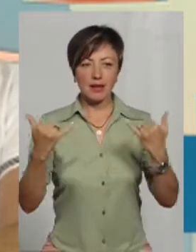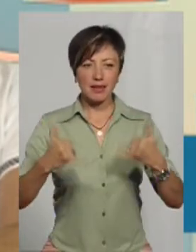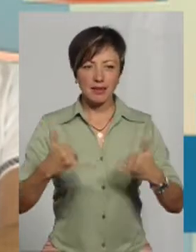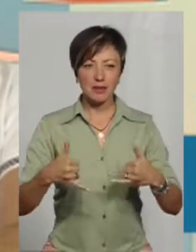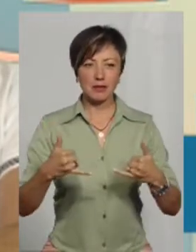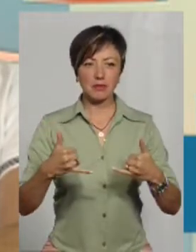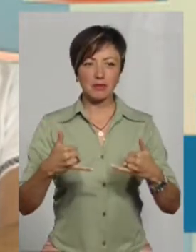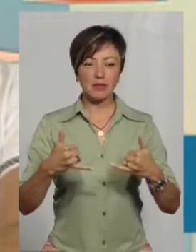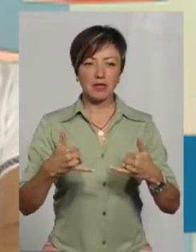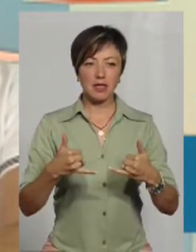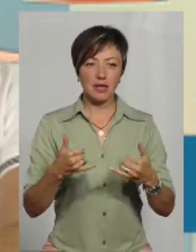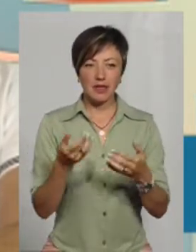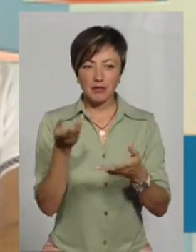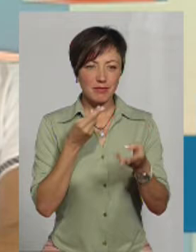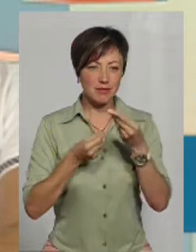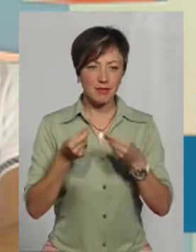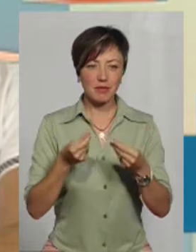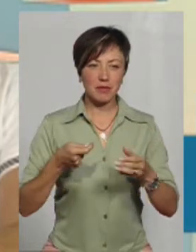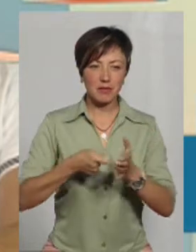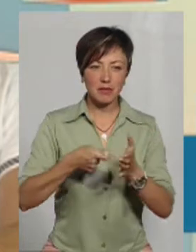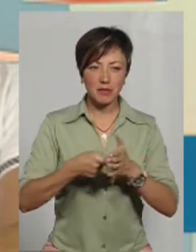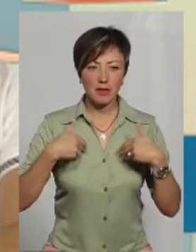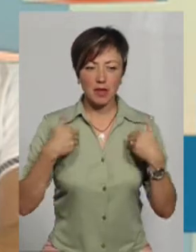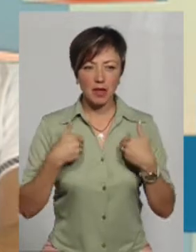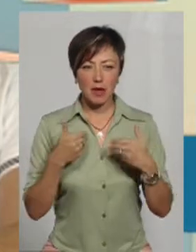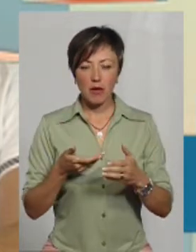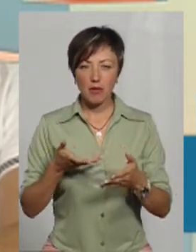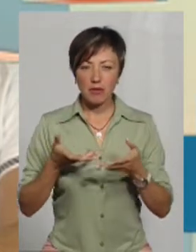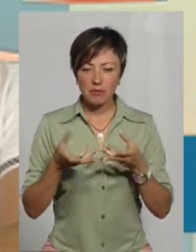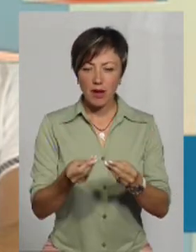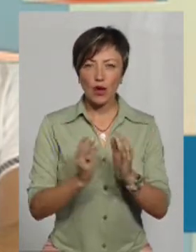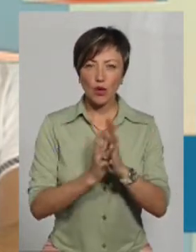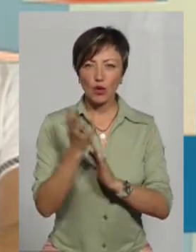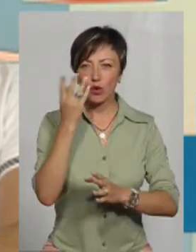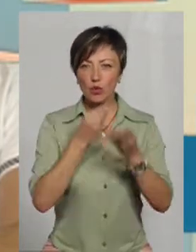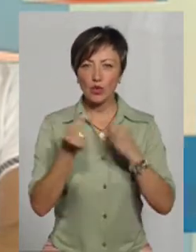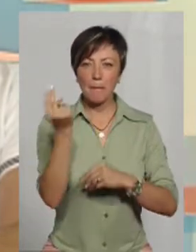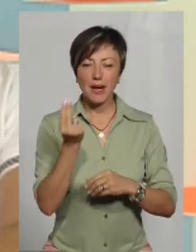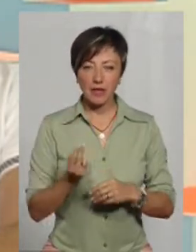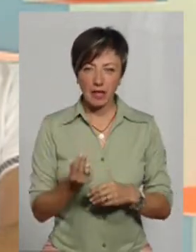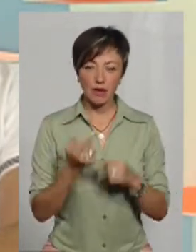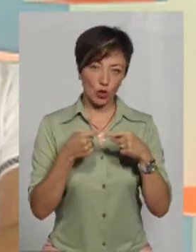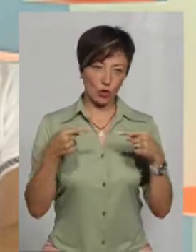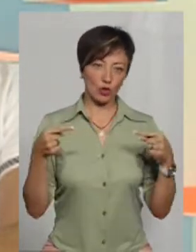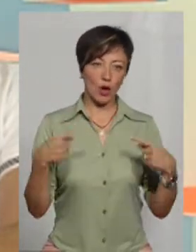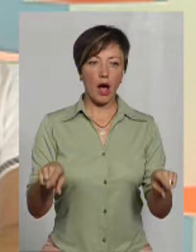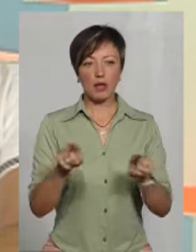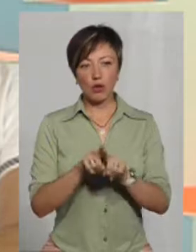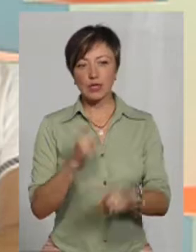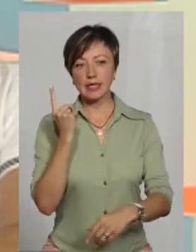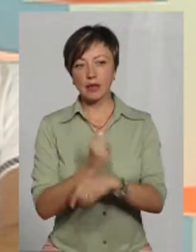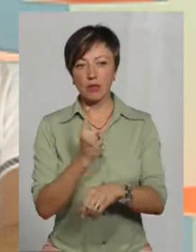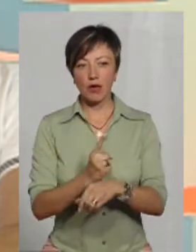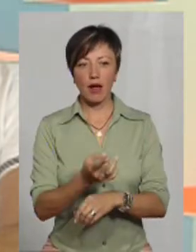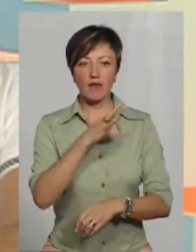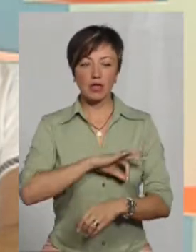пестицидів, синтетичних мінеральних добрив, регуляторів росту, штучних бирників тощо, а також забороняють